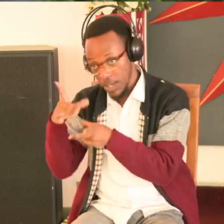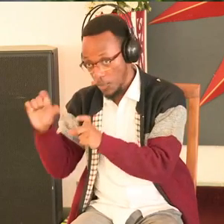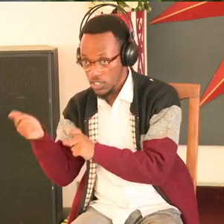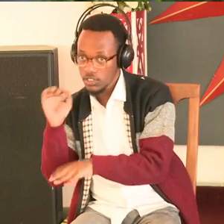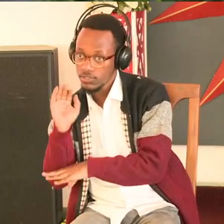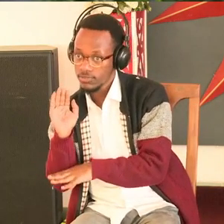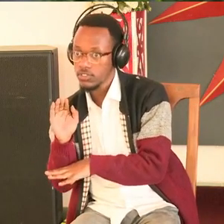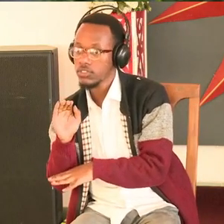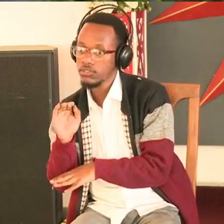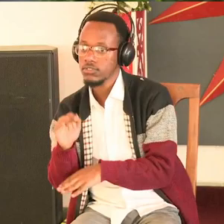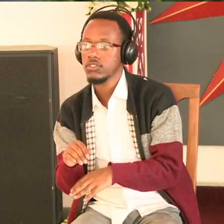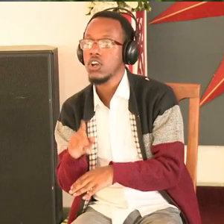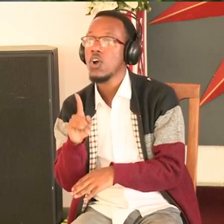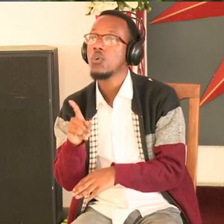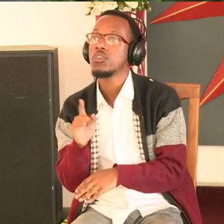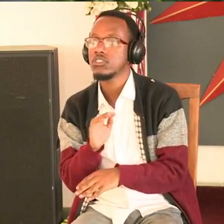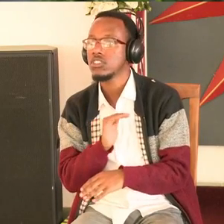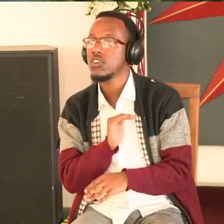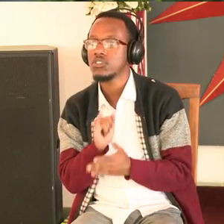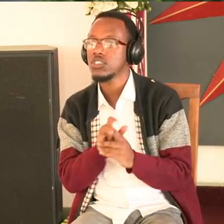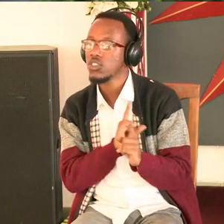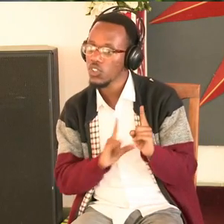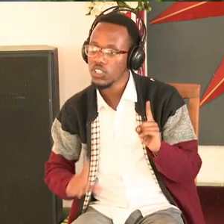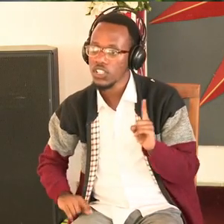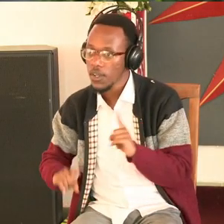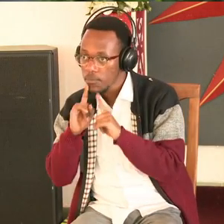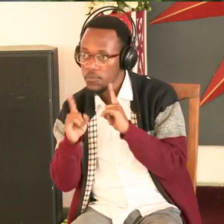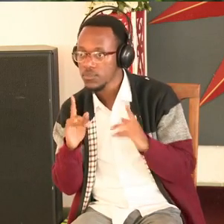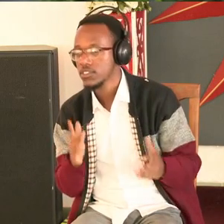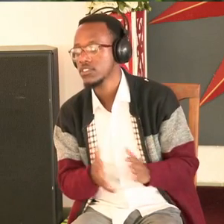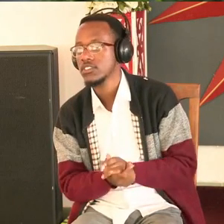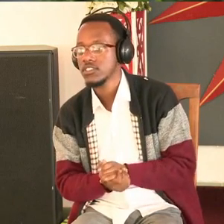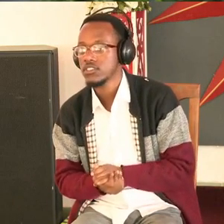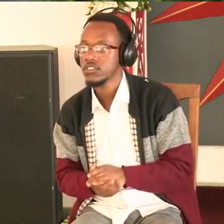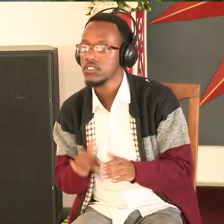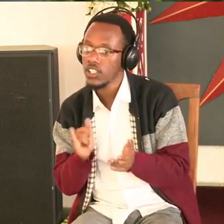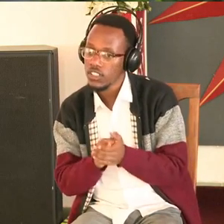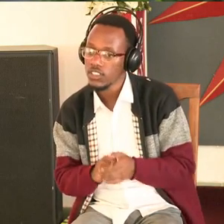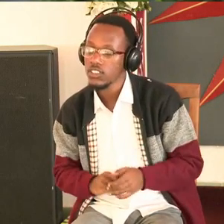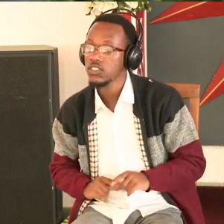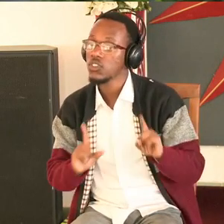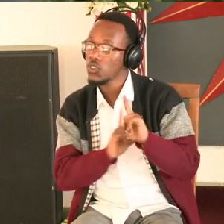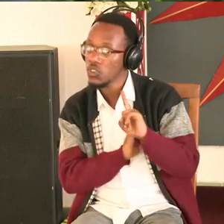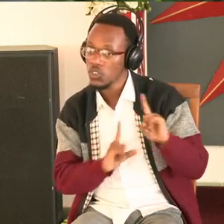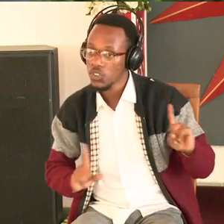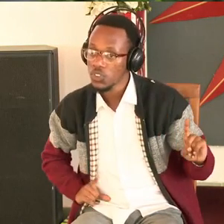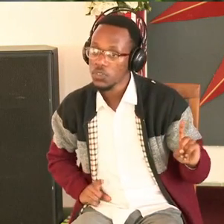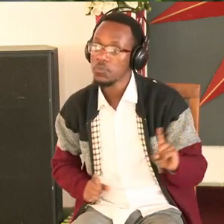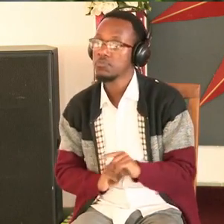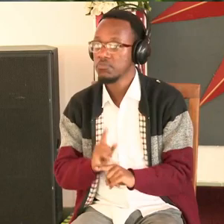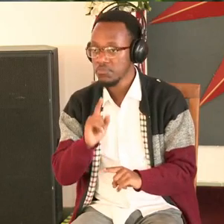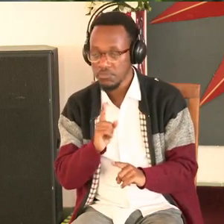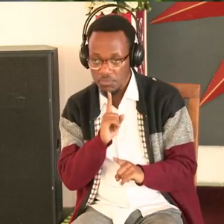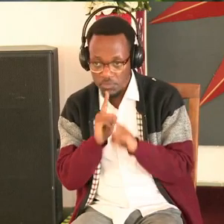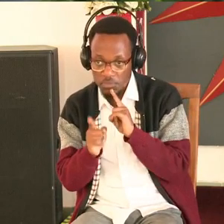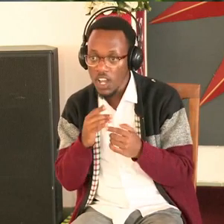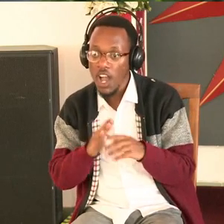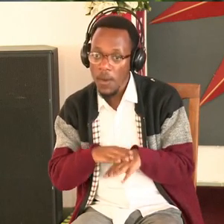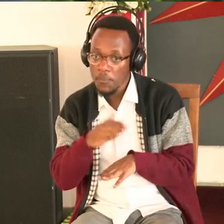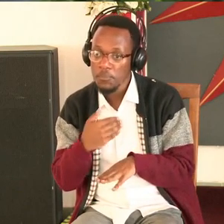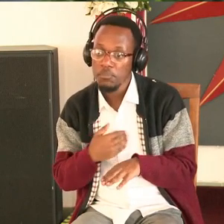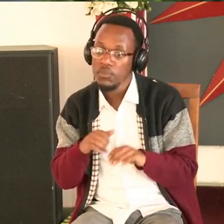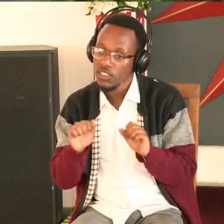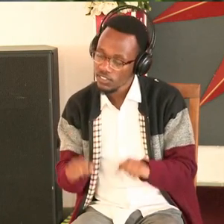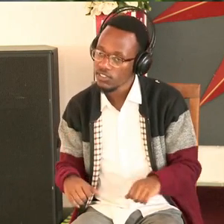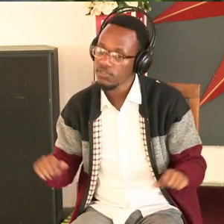Birahagije yuko umwami abivuga. J'ai pu accomplir. Yuko umwami yabivuze kandi nashoboye no kubishyira mu